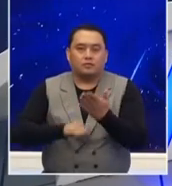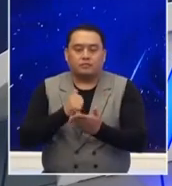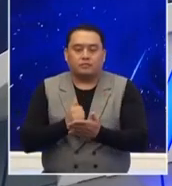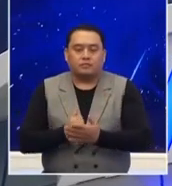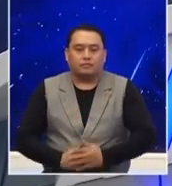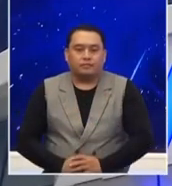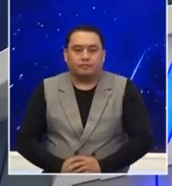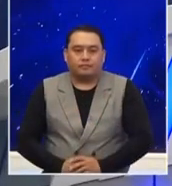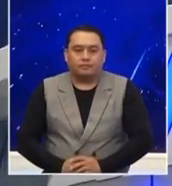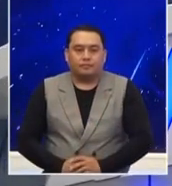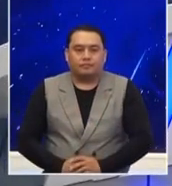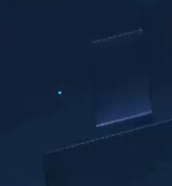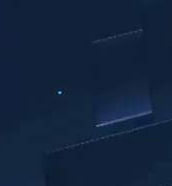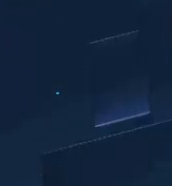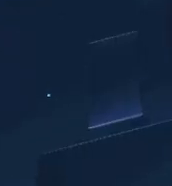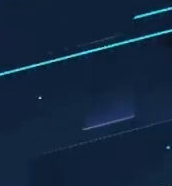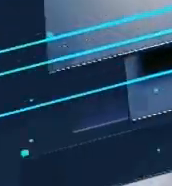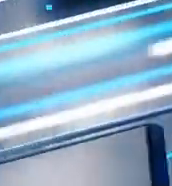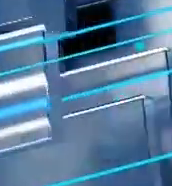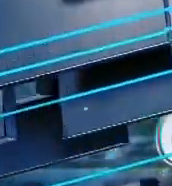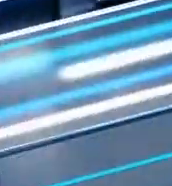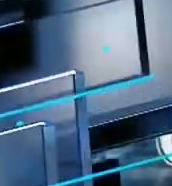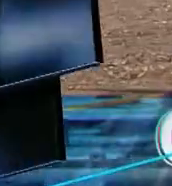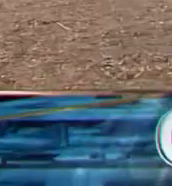выпуска коротко о главном.